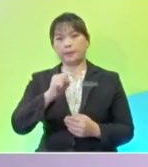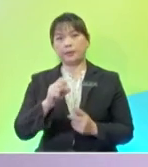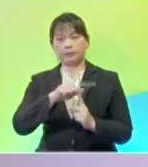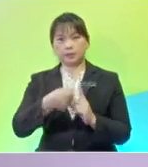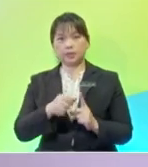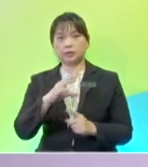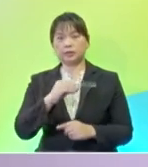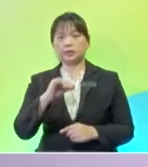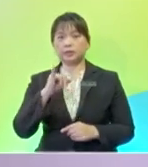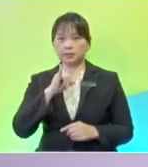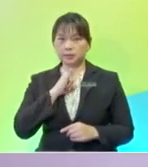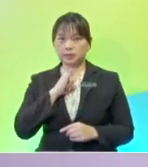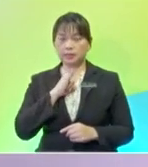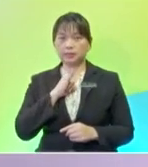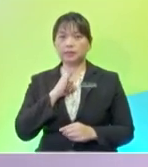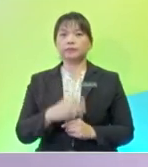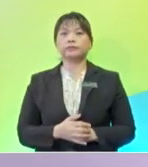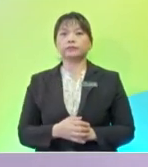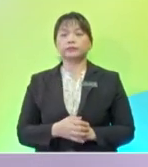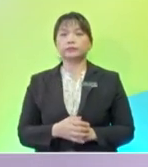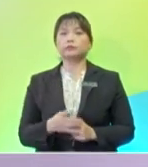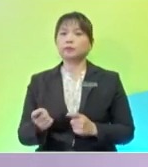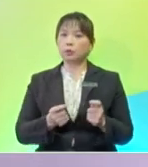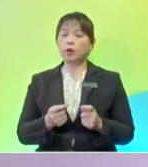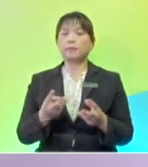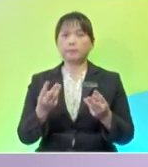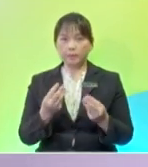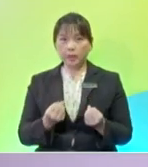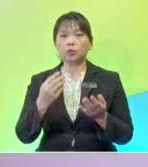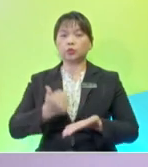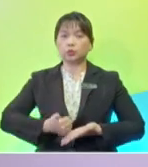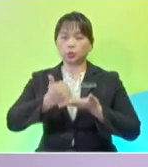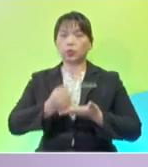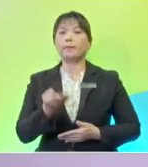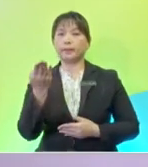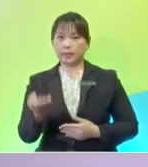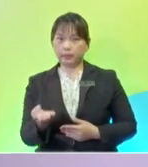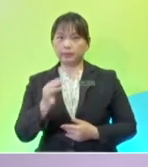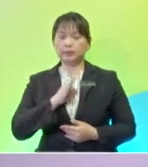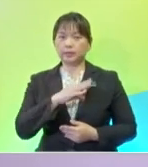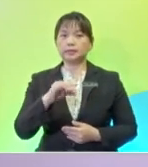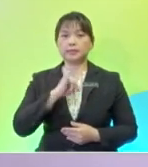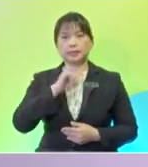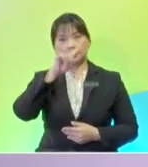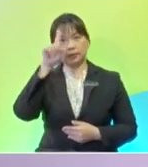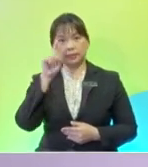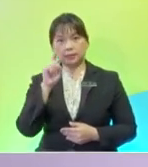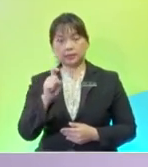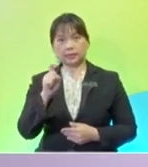dan saya menawarkan diri untuk membantu beliau jadi saya pun bertanya kepada kita tersebut